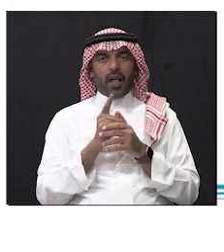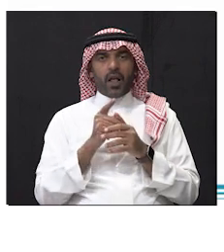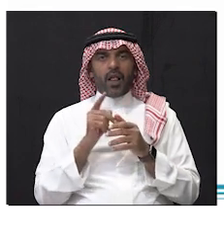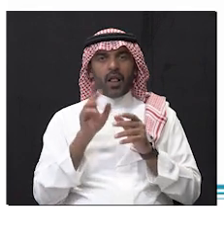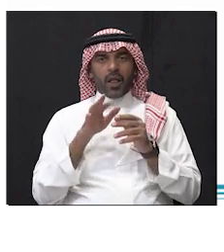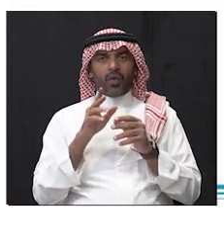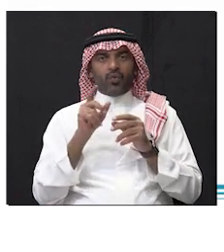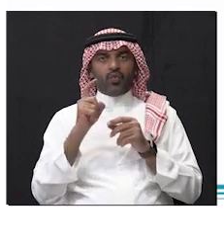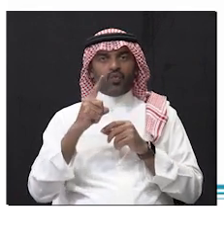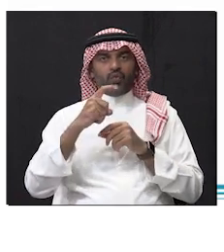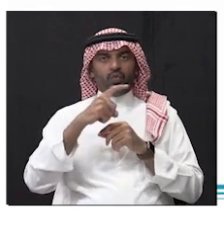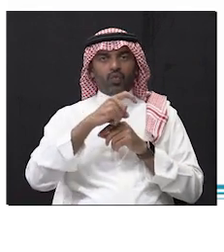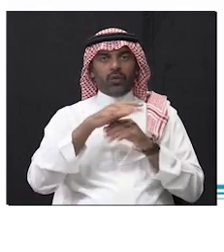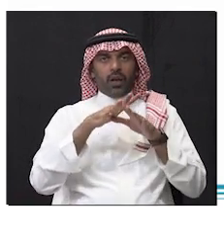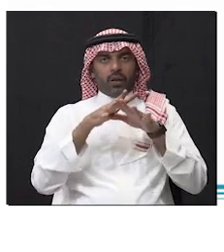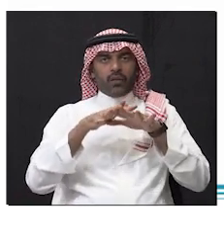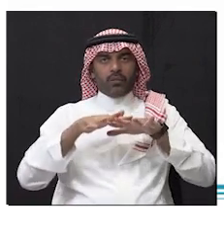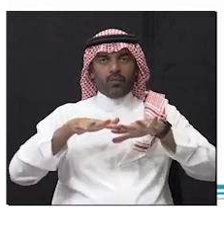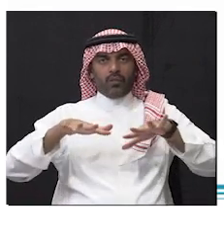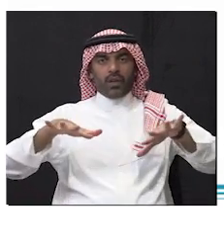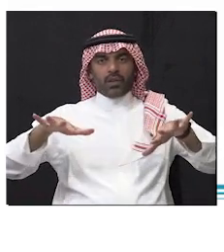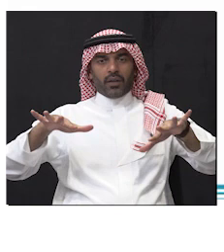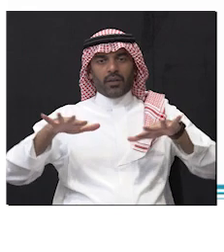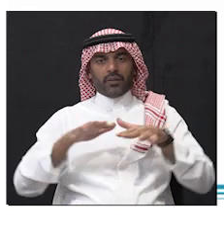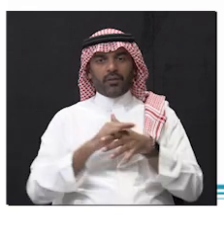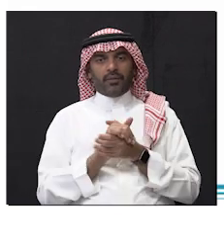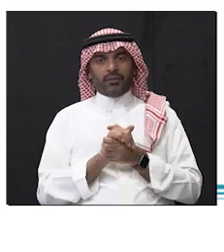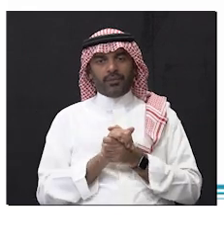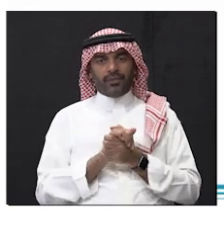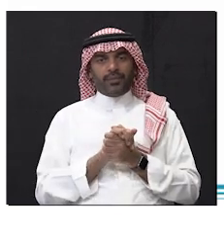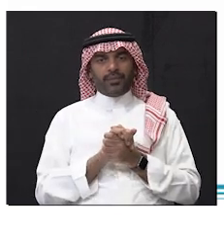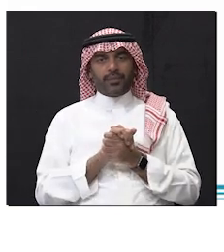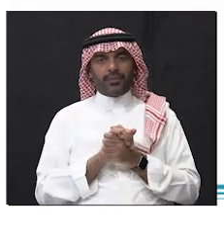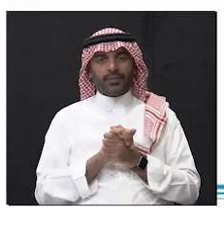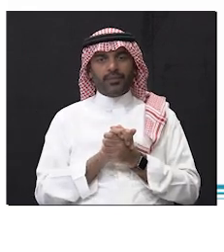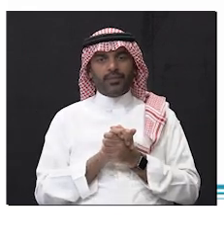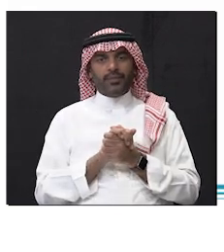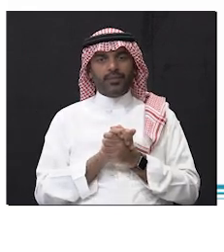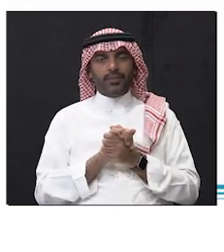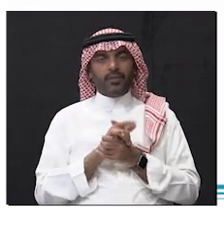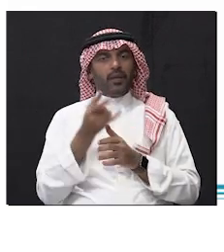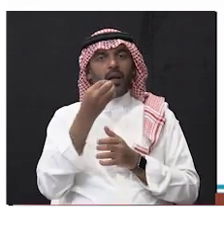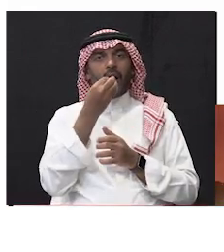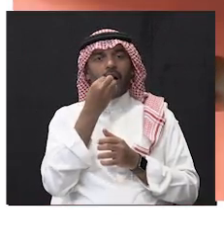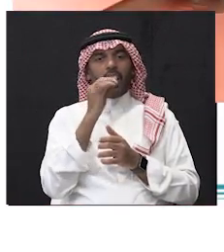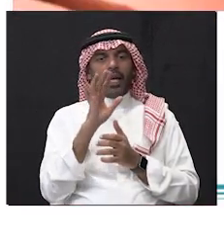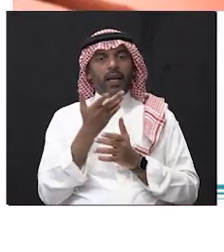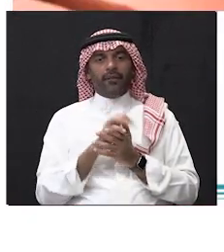الشريطية. لاحظ كيف جسمها فعلا مفلطح وهي مقسمة. كيف تغذيتها؟